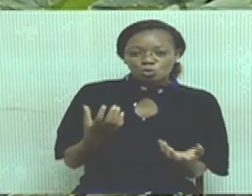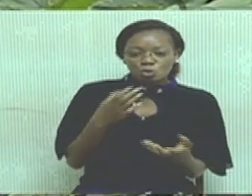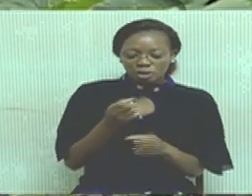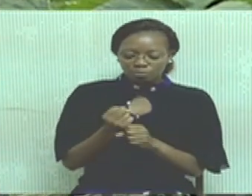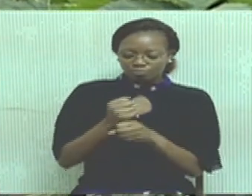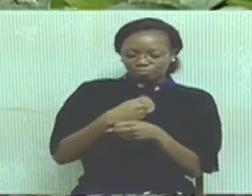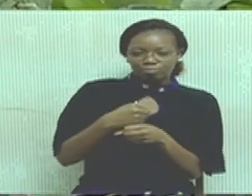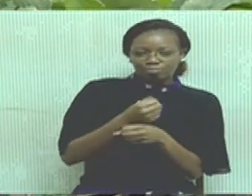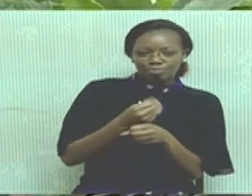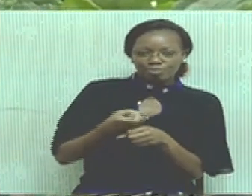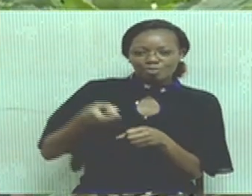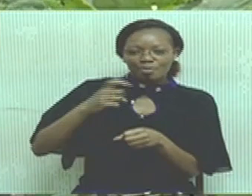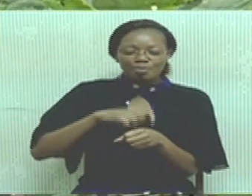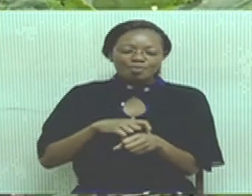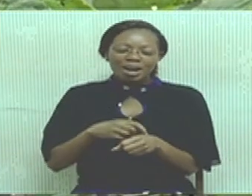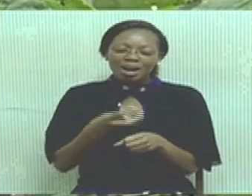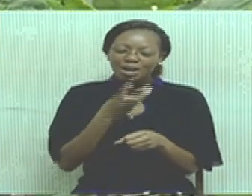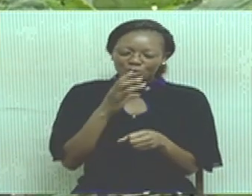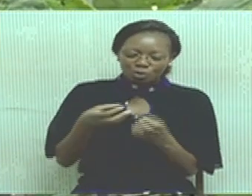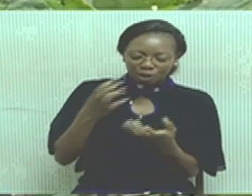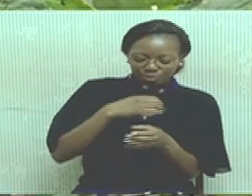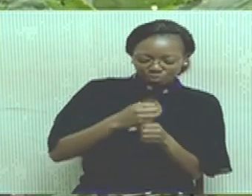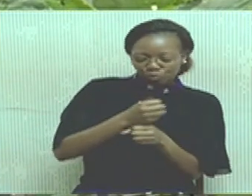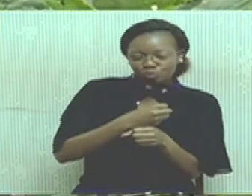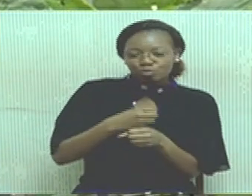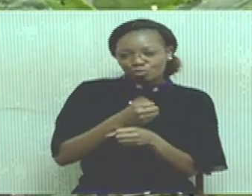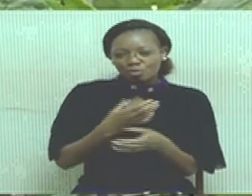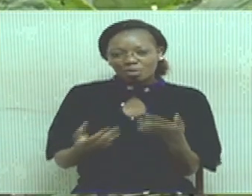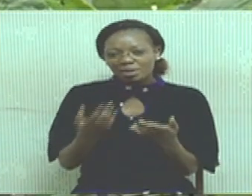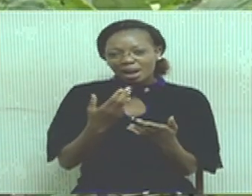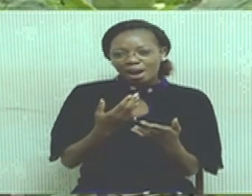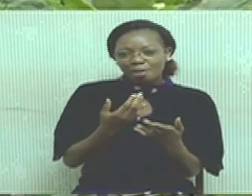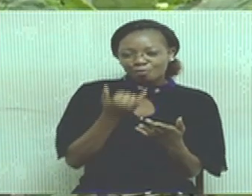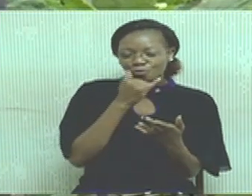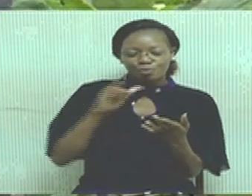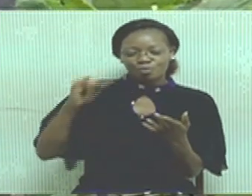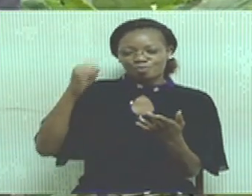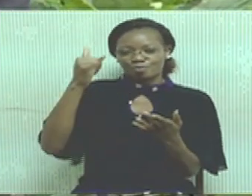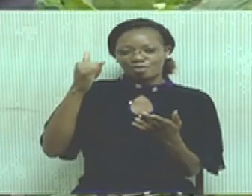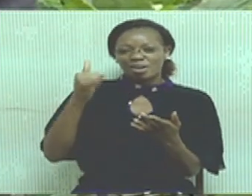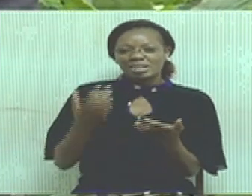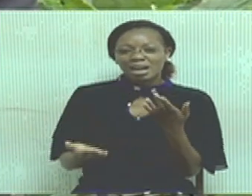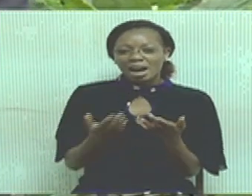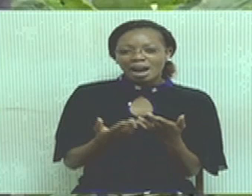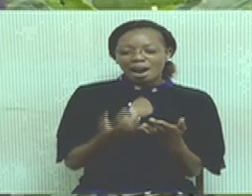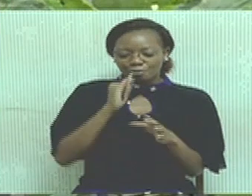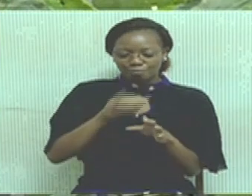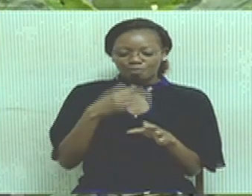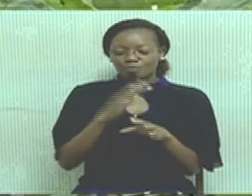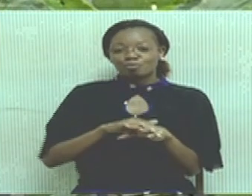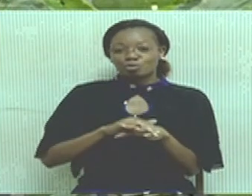wanaongeza dhamana kwa kutengeneza smoothies, zile ambazo ziko na bei mzuri kwa wakulima, return zake ni mzuri. Unaweza tengeneza strawberry